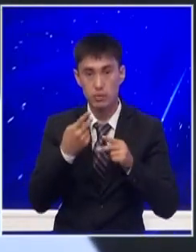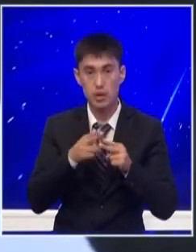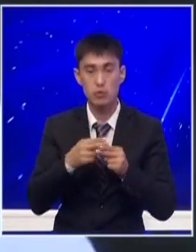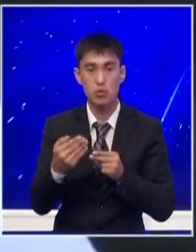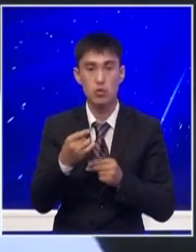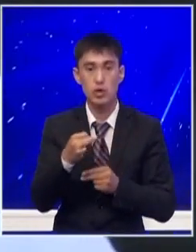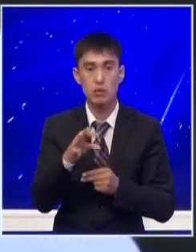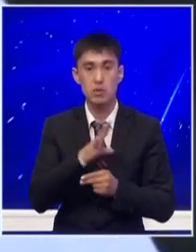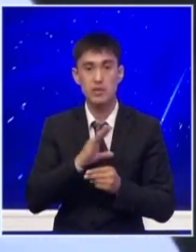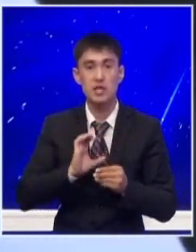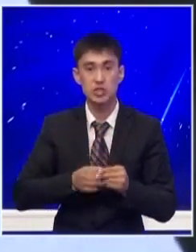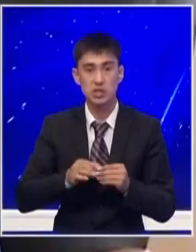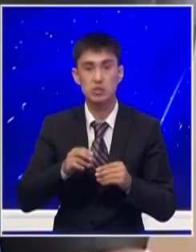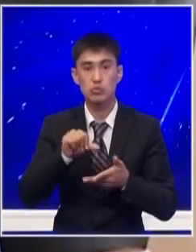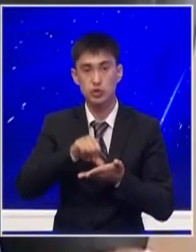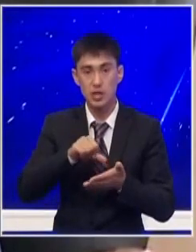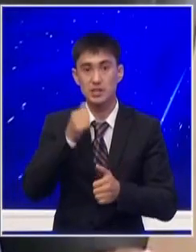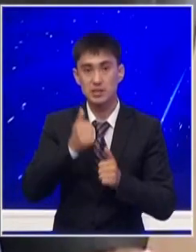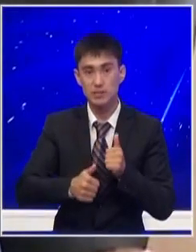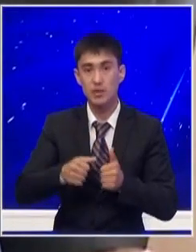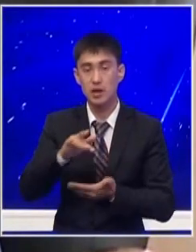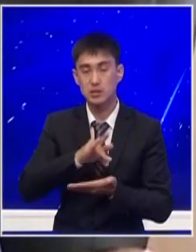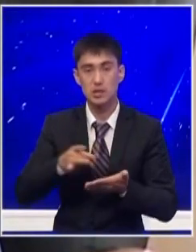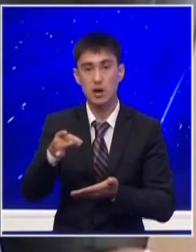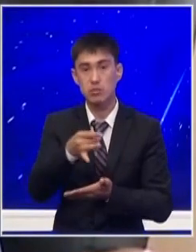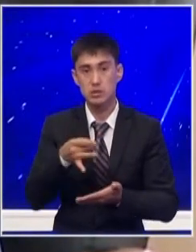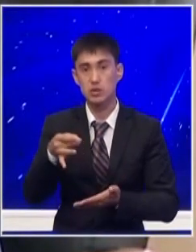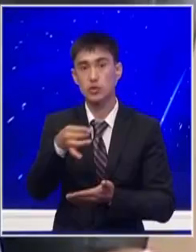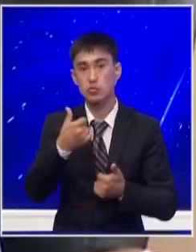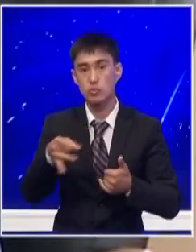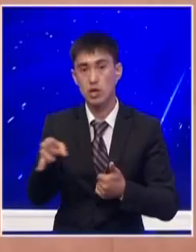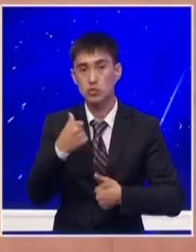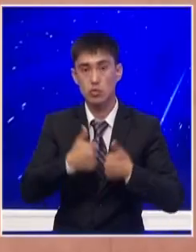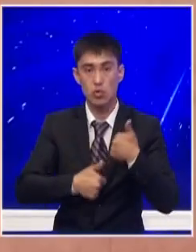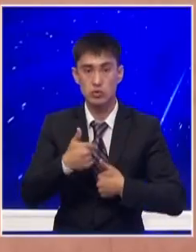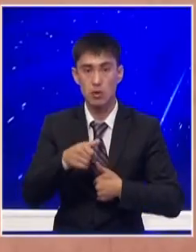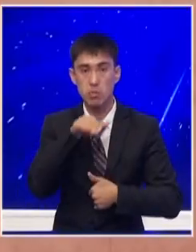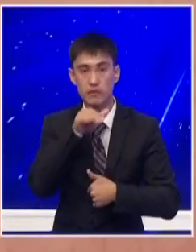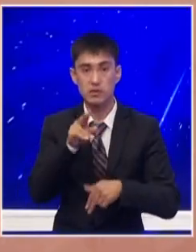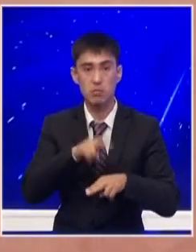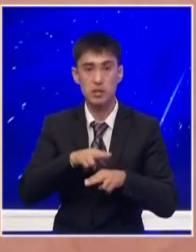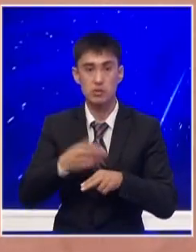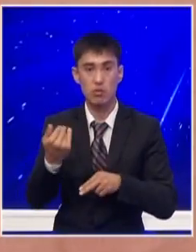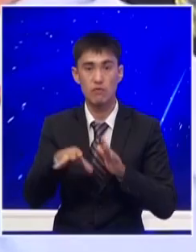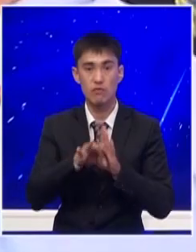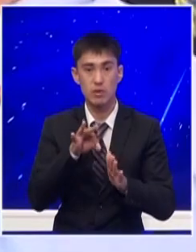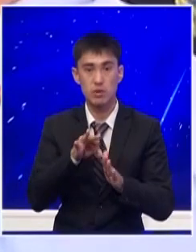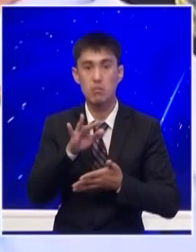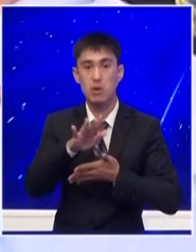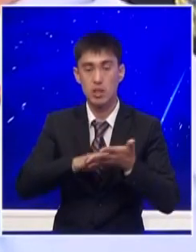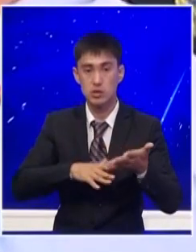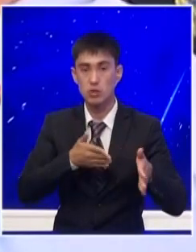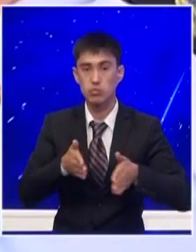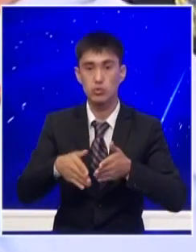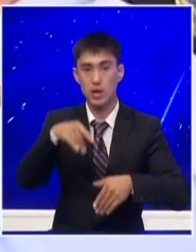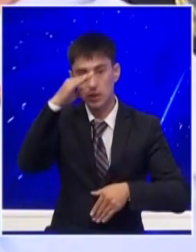поэтому Уркер был частым участником городских, областных и республиканских конкурсов. А профессию полицейского он выбрал, продолжая